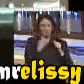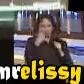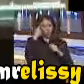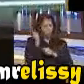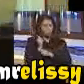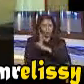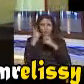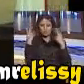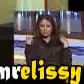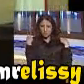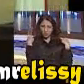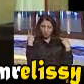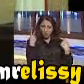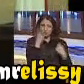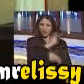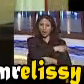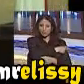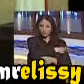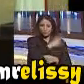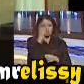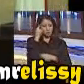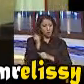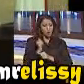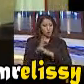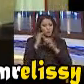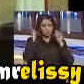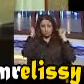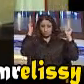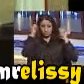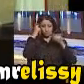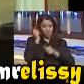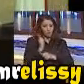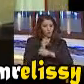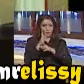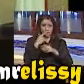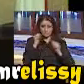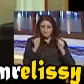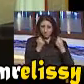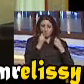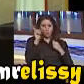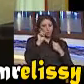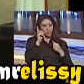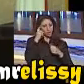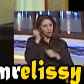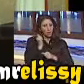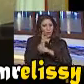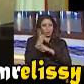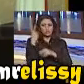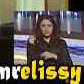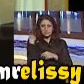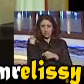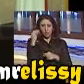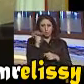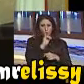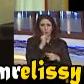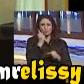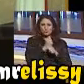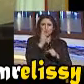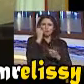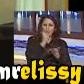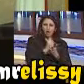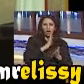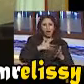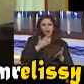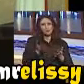تم تحديد موعد للقاء معالي الوزير النهاردة عقب انتهاء اجتماعه في مجلس الوزراء حوالي الساعة 3 إن شاء